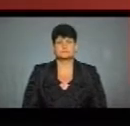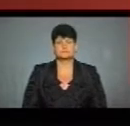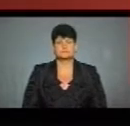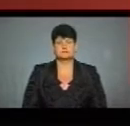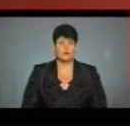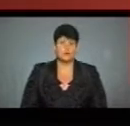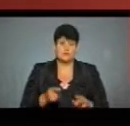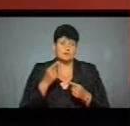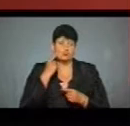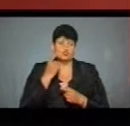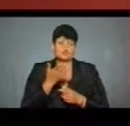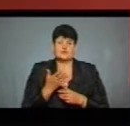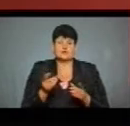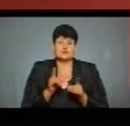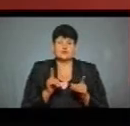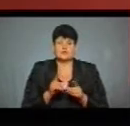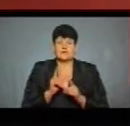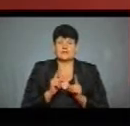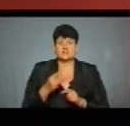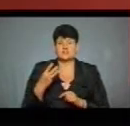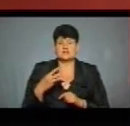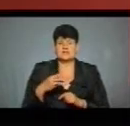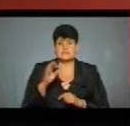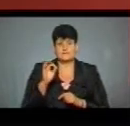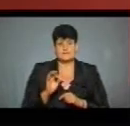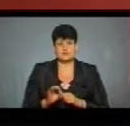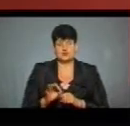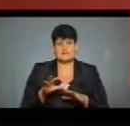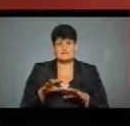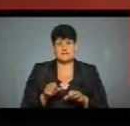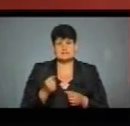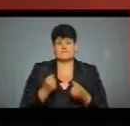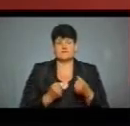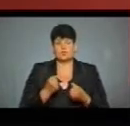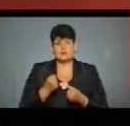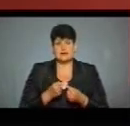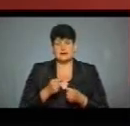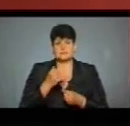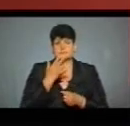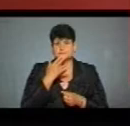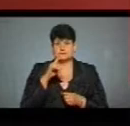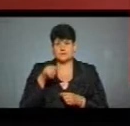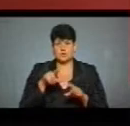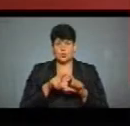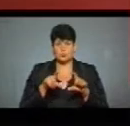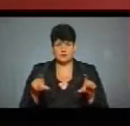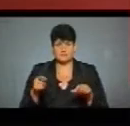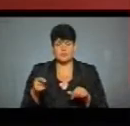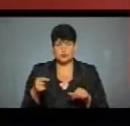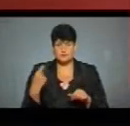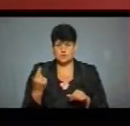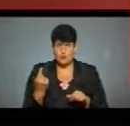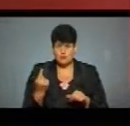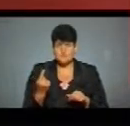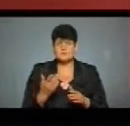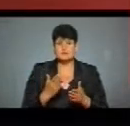Ну, то, власне, почули, що лише 30% власників автомобілів на євро-номерах у Тернопільській області,